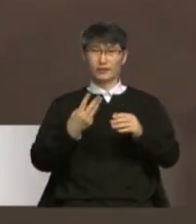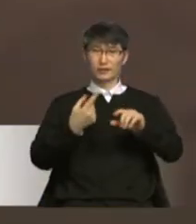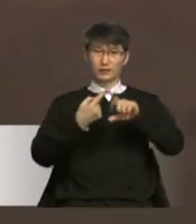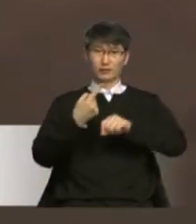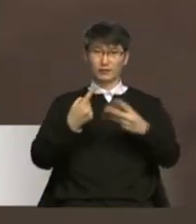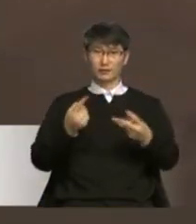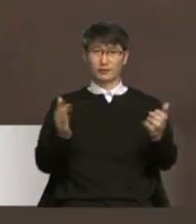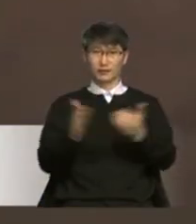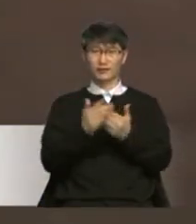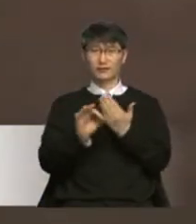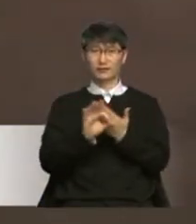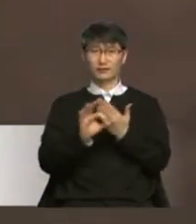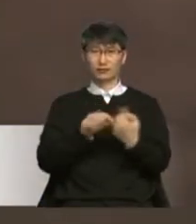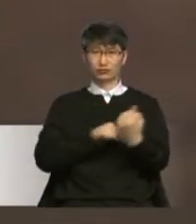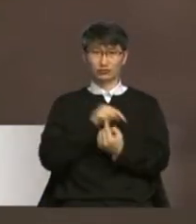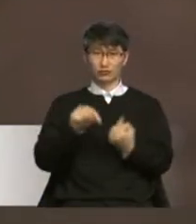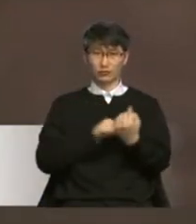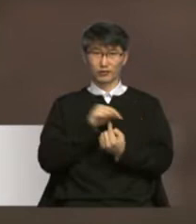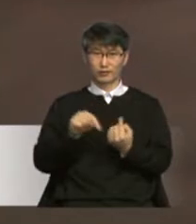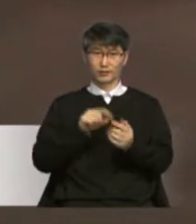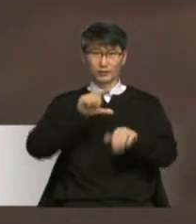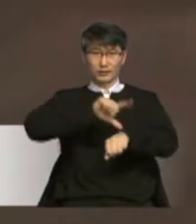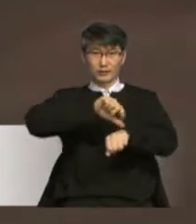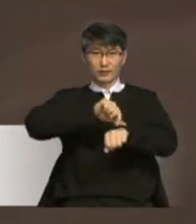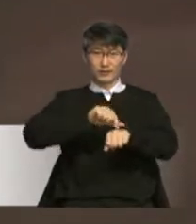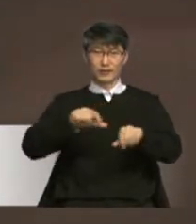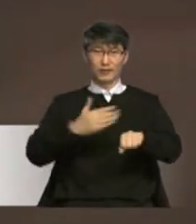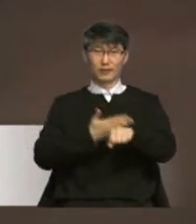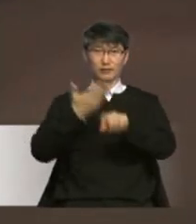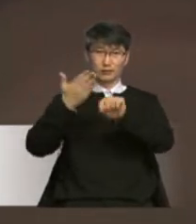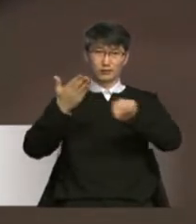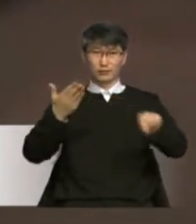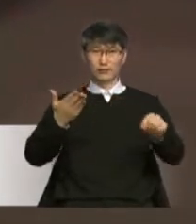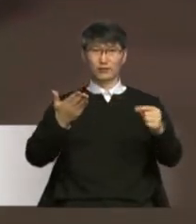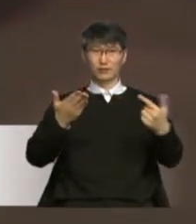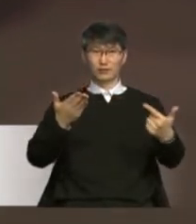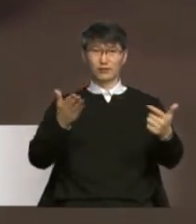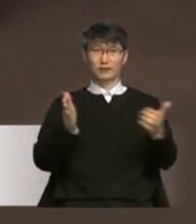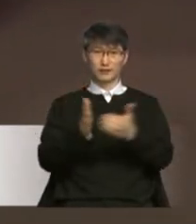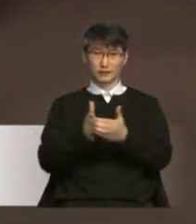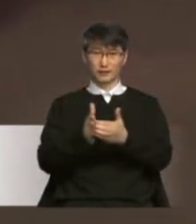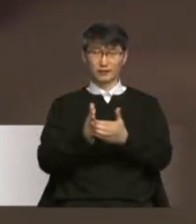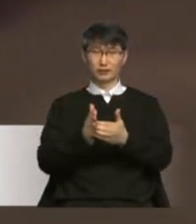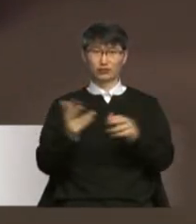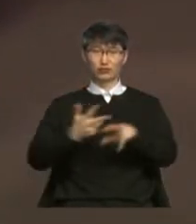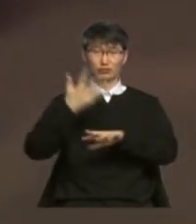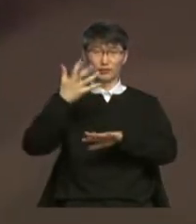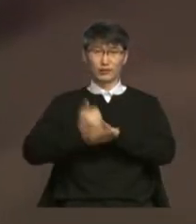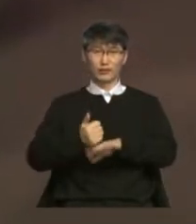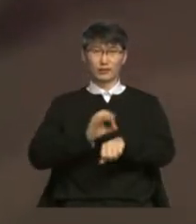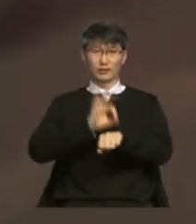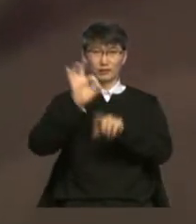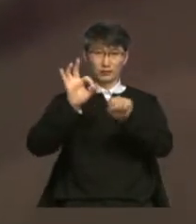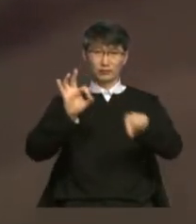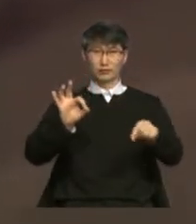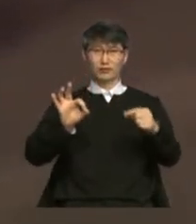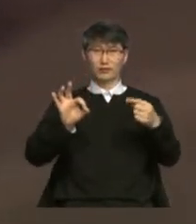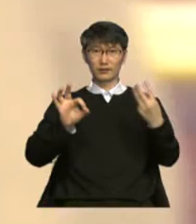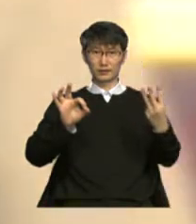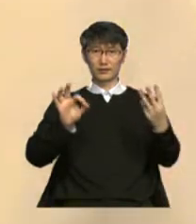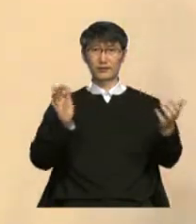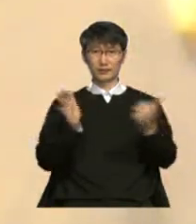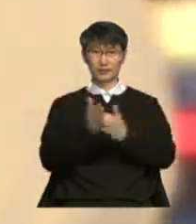3일까지 1시적으로 운영되며 운영시간은 평일 오전 9시부터 오후 6시까지 주말은 오전 10시부터 오후